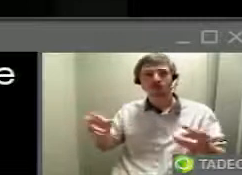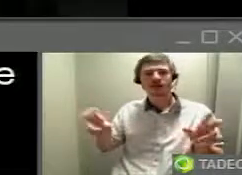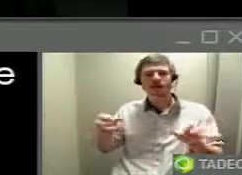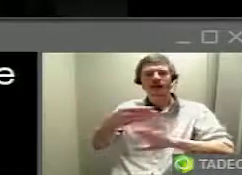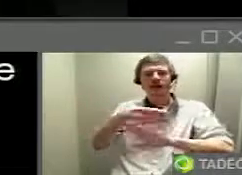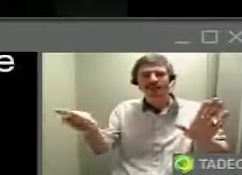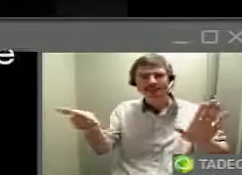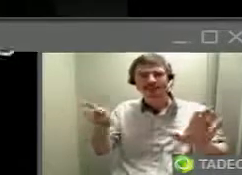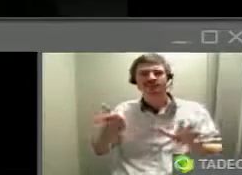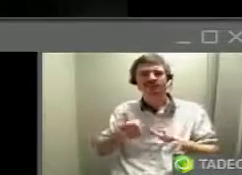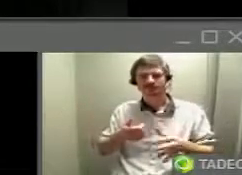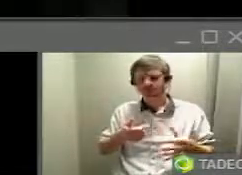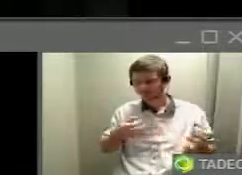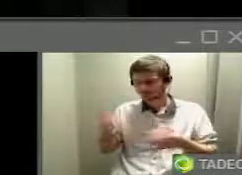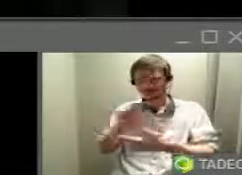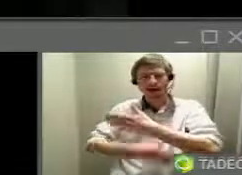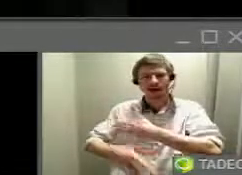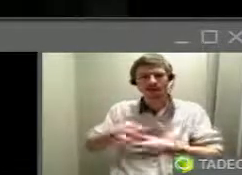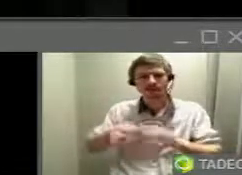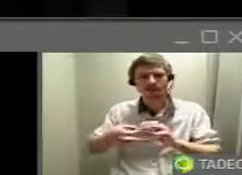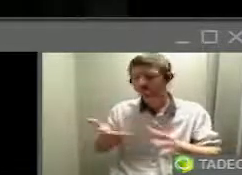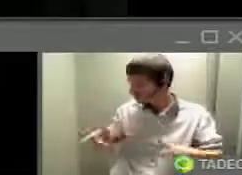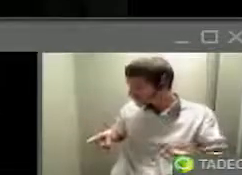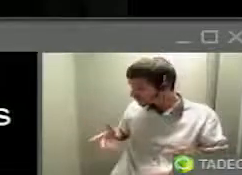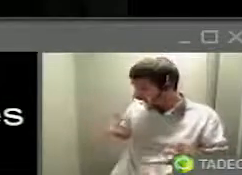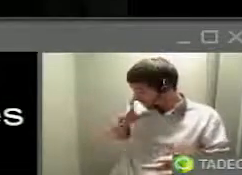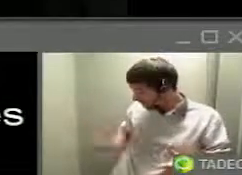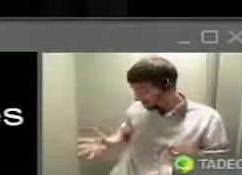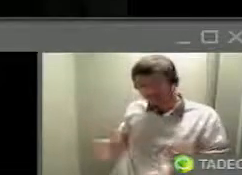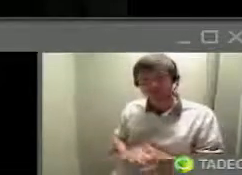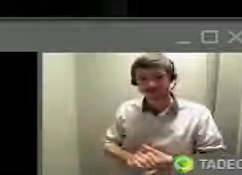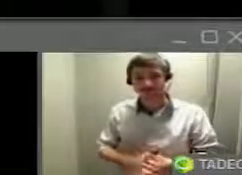dans les... Comment tu as vécu cette accessibilité londonienne? Dans les pubs.